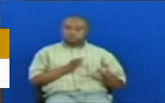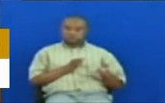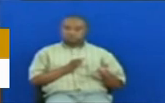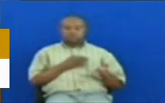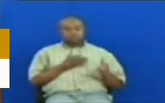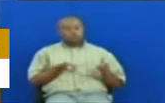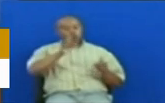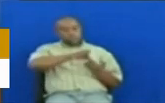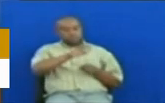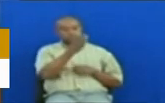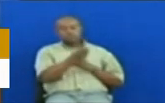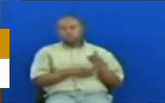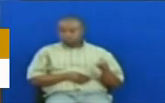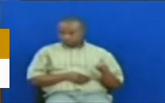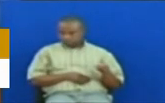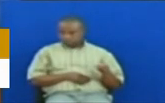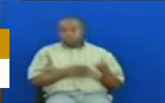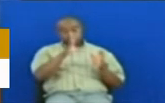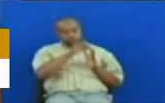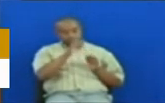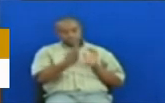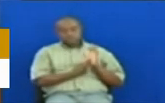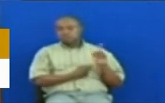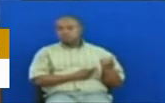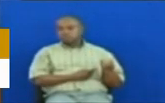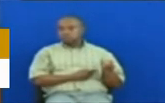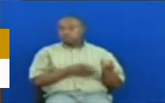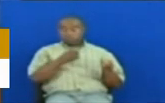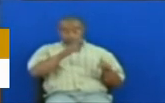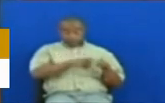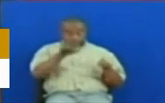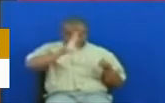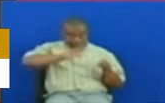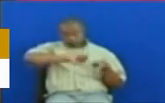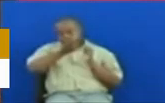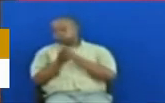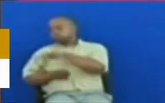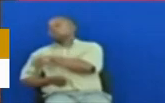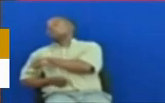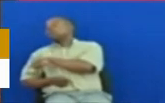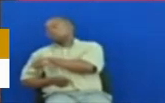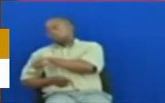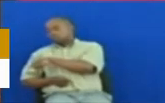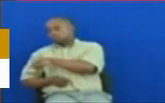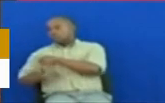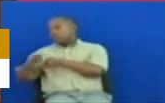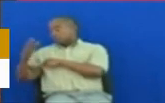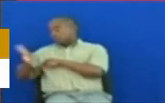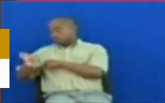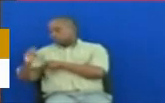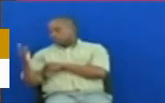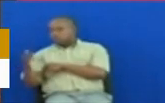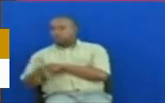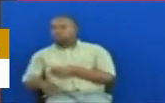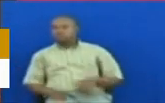basi tunamwongezea another term inakuwa miaka sita. Halafu tena hicho kipindi kinachokuja inakuwa upande mwingine wa muungano. Asante sana.